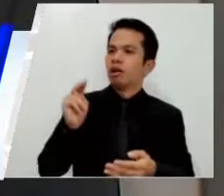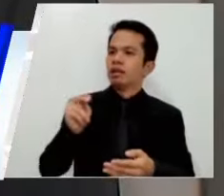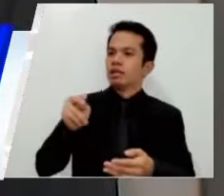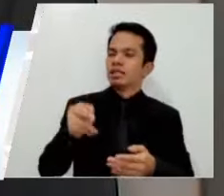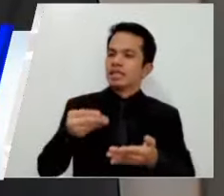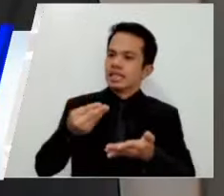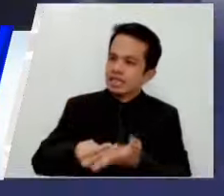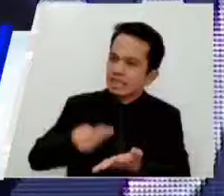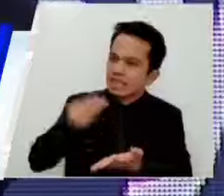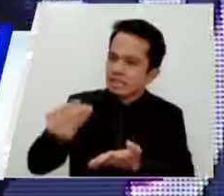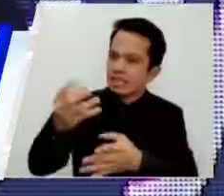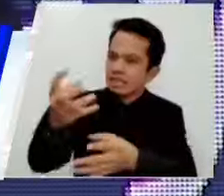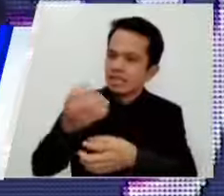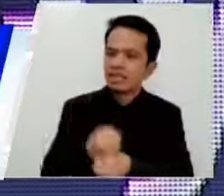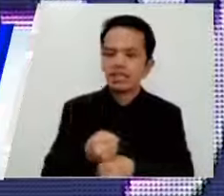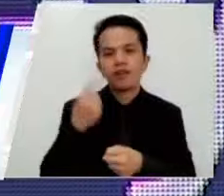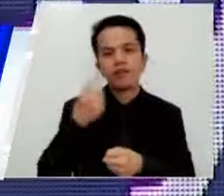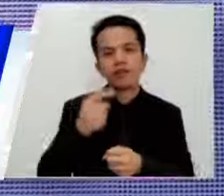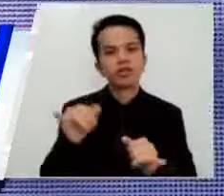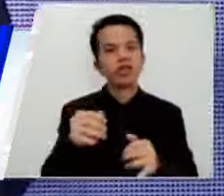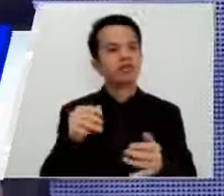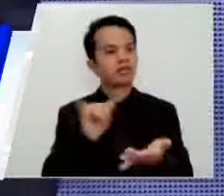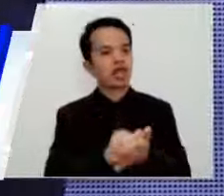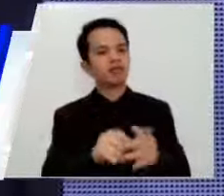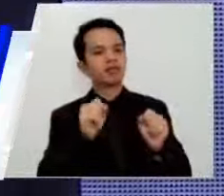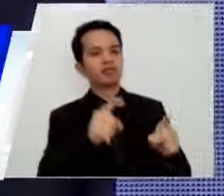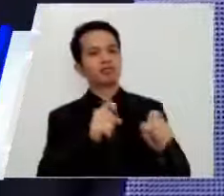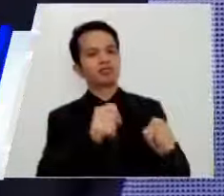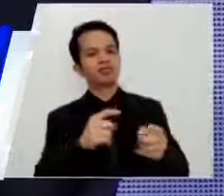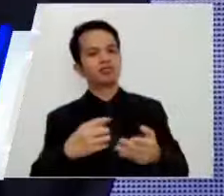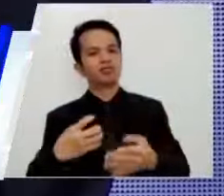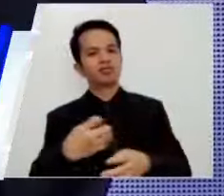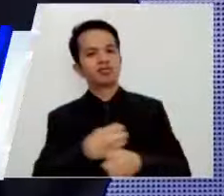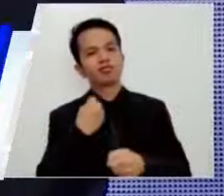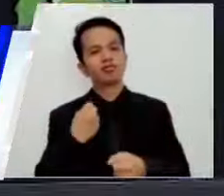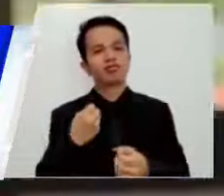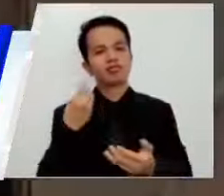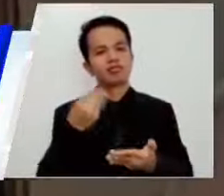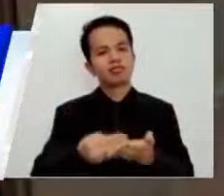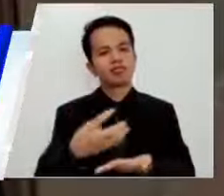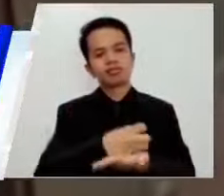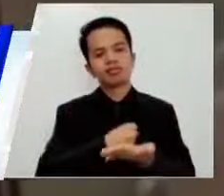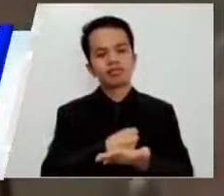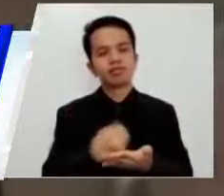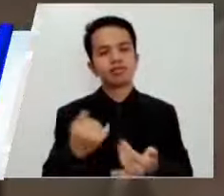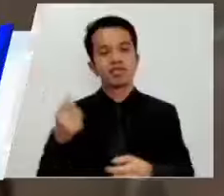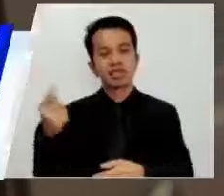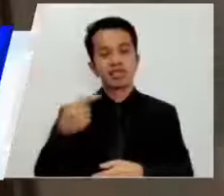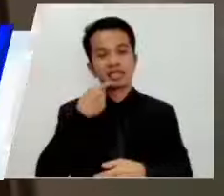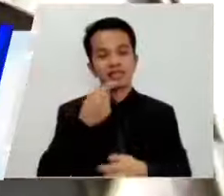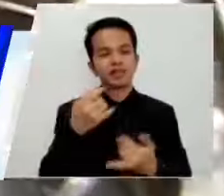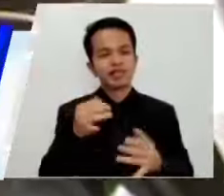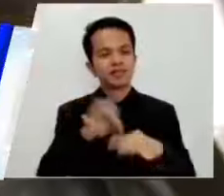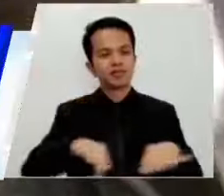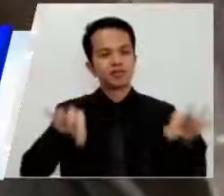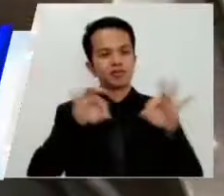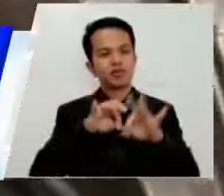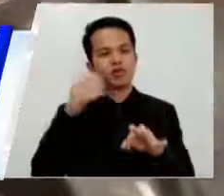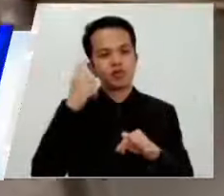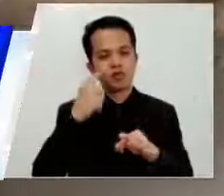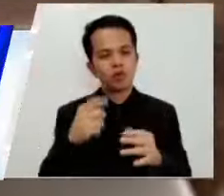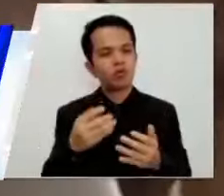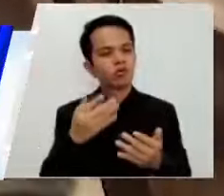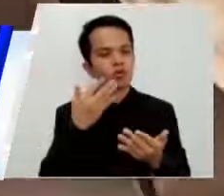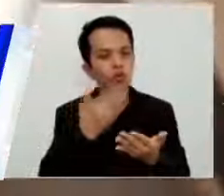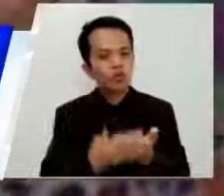na kumita. Binigyang diin ni Go Negosyo founder Joey Concepcion ang kahalagahan ng pagkakaroon ng